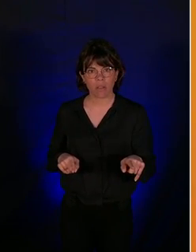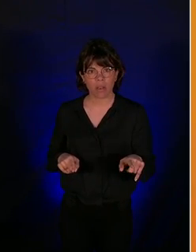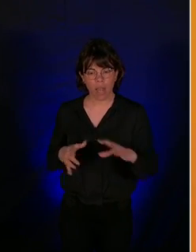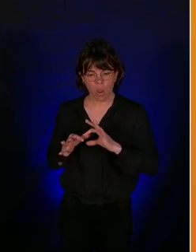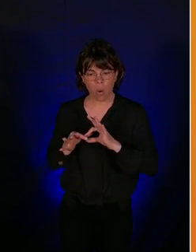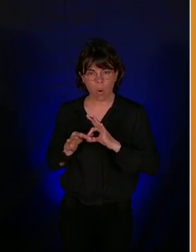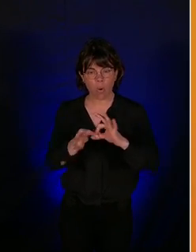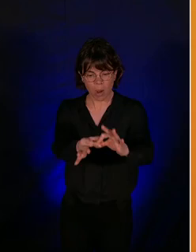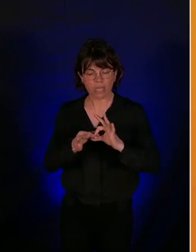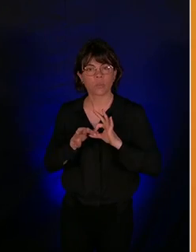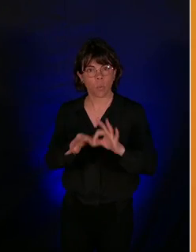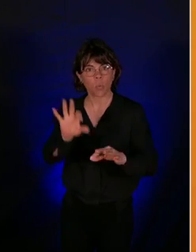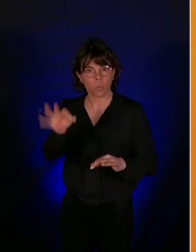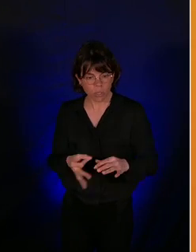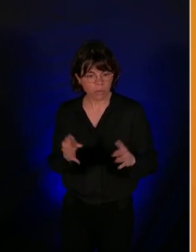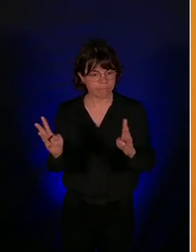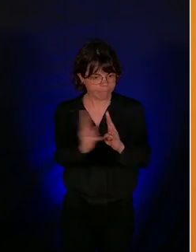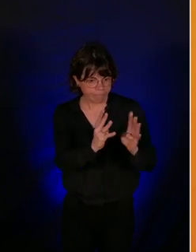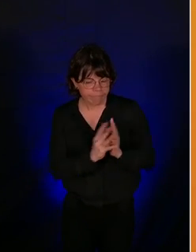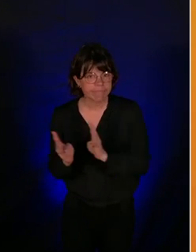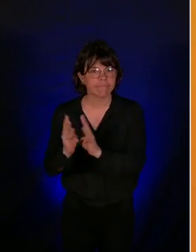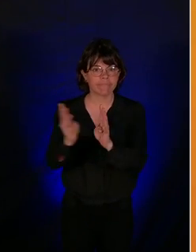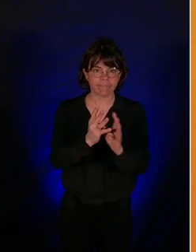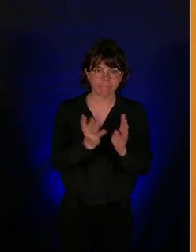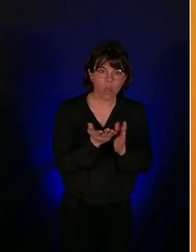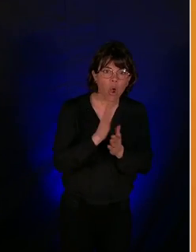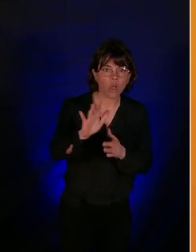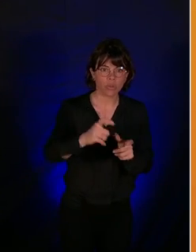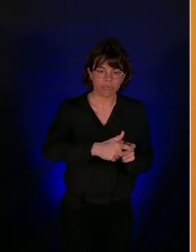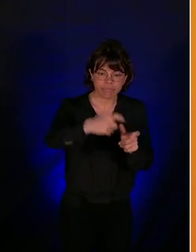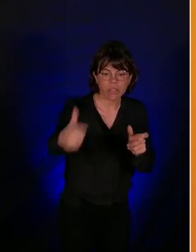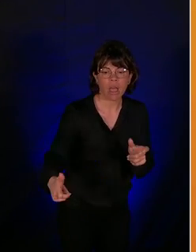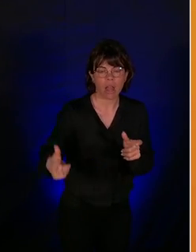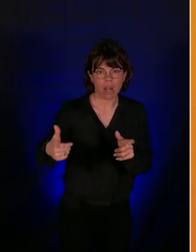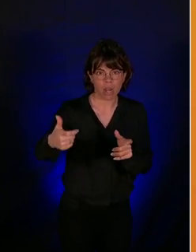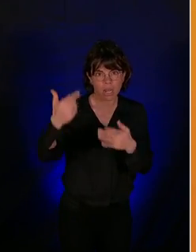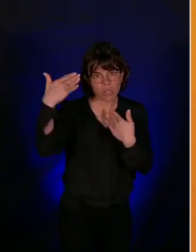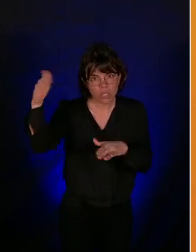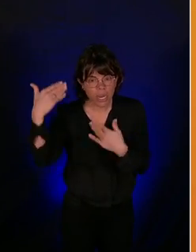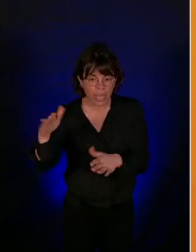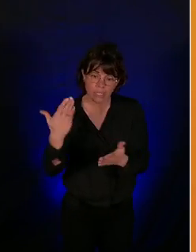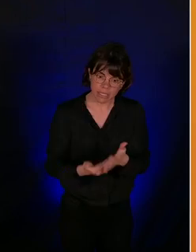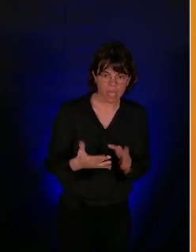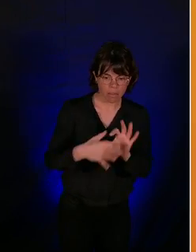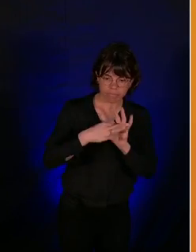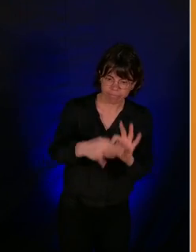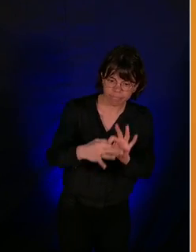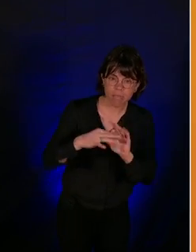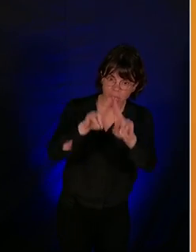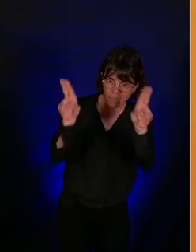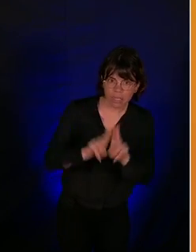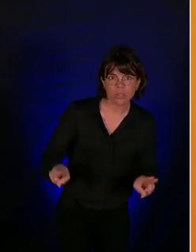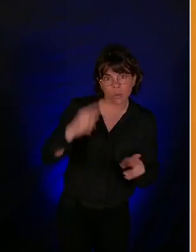coopération on fait des rencontres avec différentes autres centrales étrangères c'est ça le but de la coopération syndicale